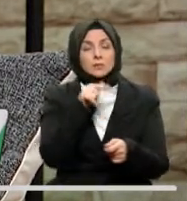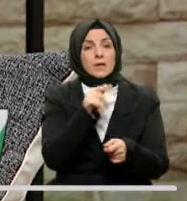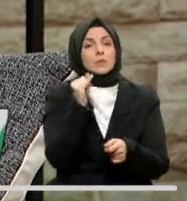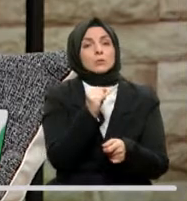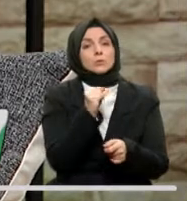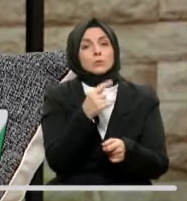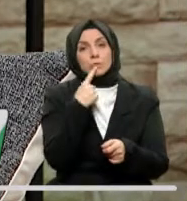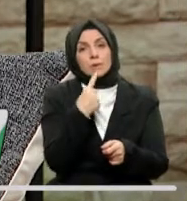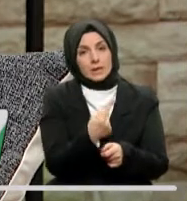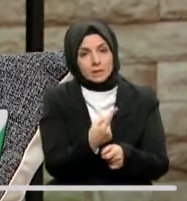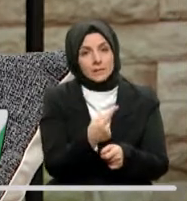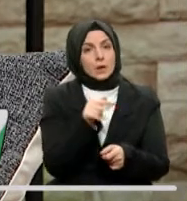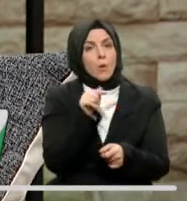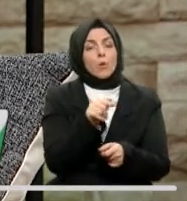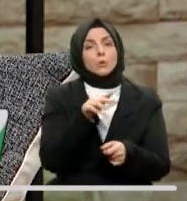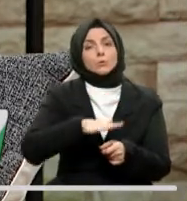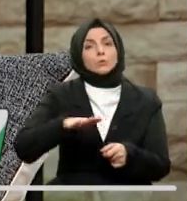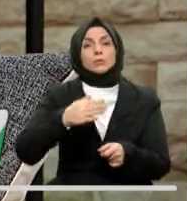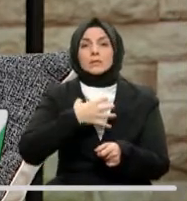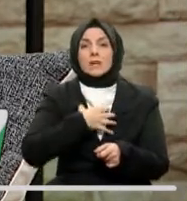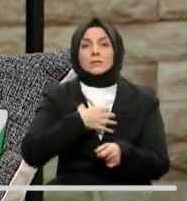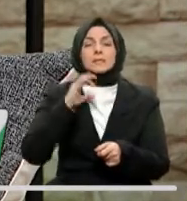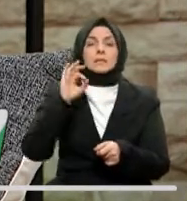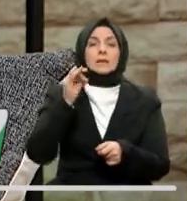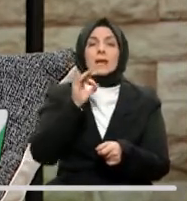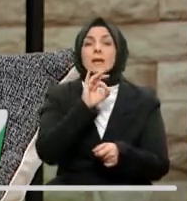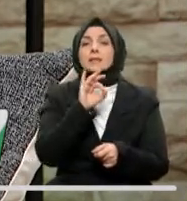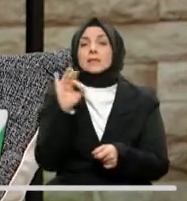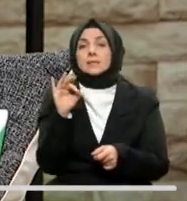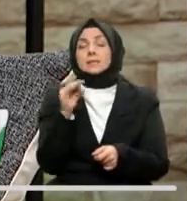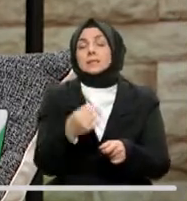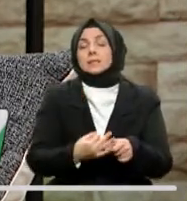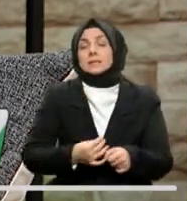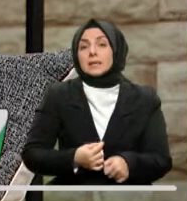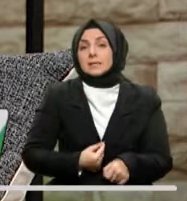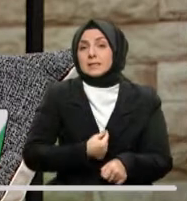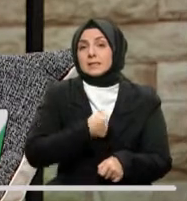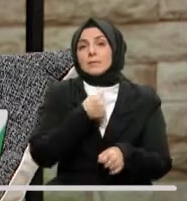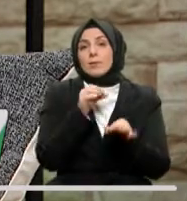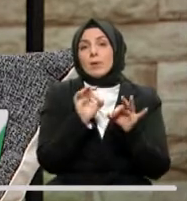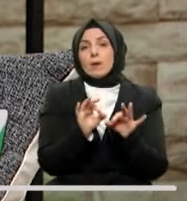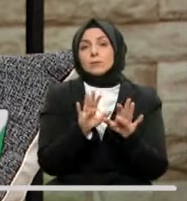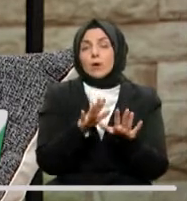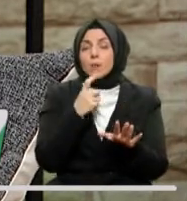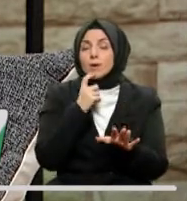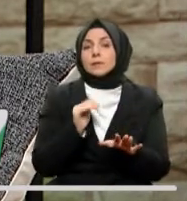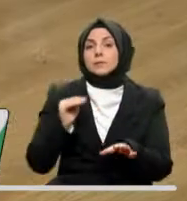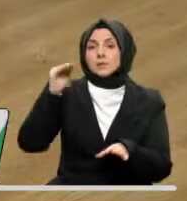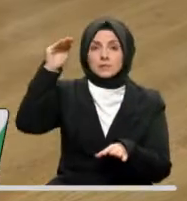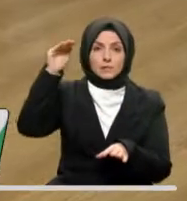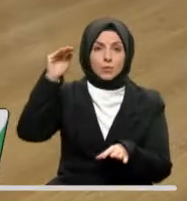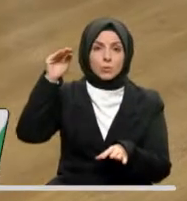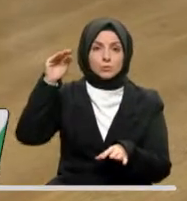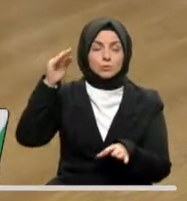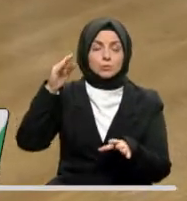çocuk kendisinde o değersizlik algısını oluşturuyor ama yetişkinliğe geldiğinde artık birazcık daha içsel